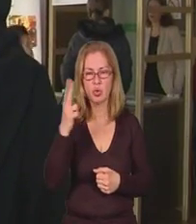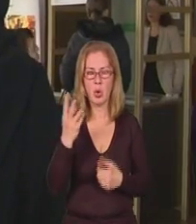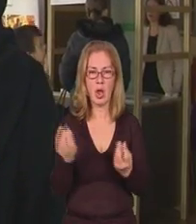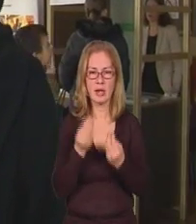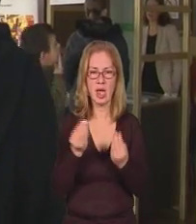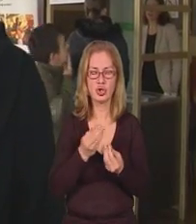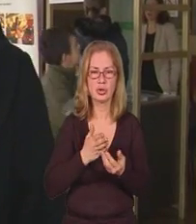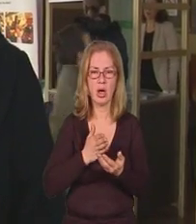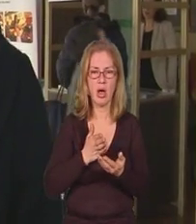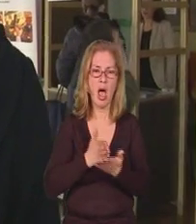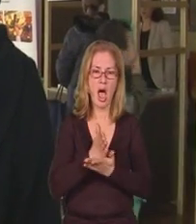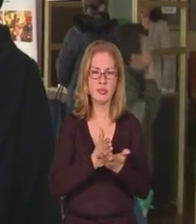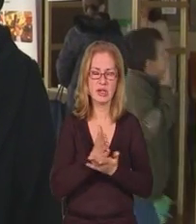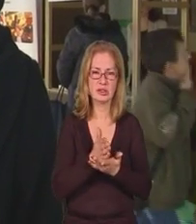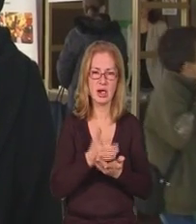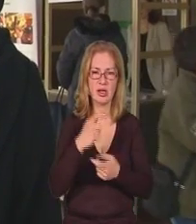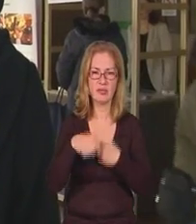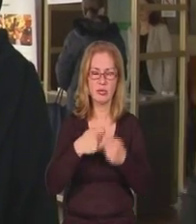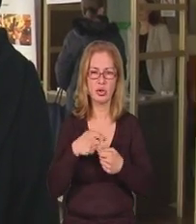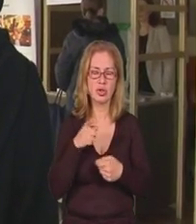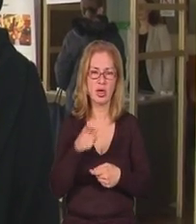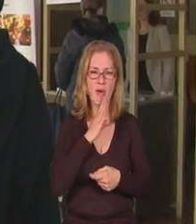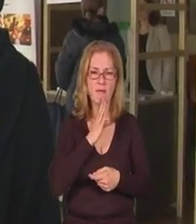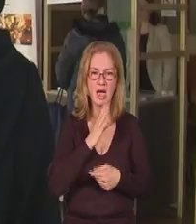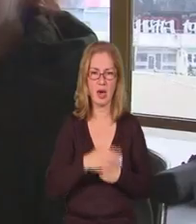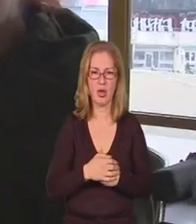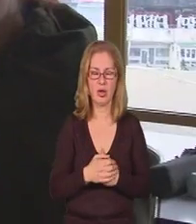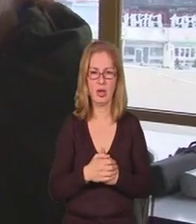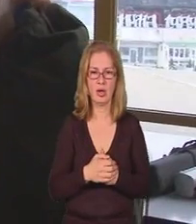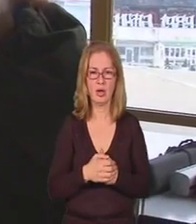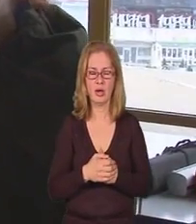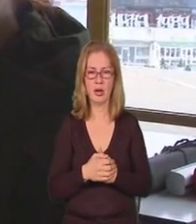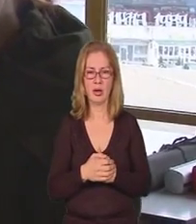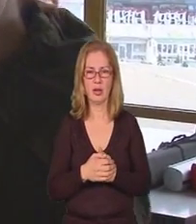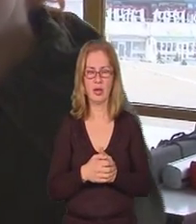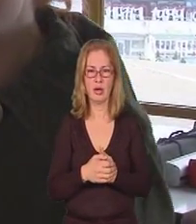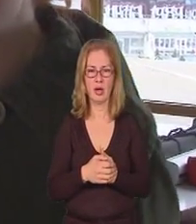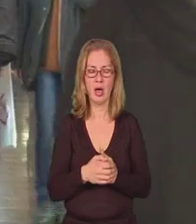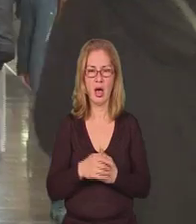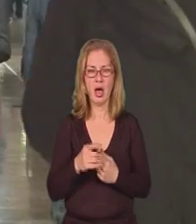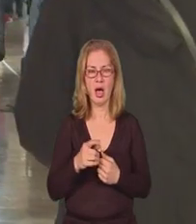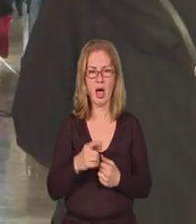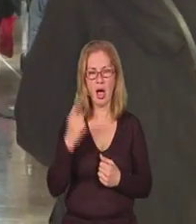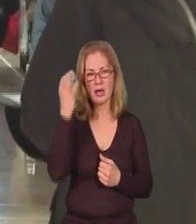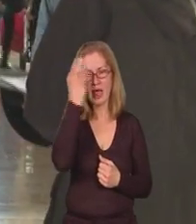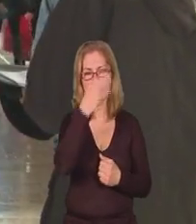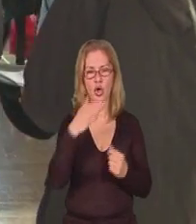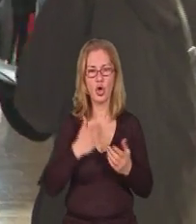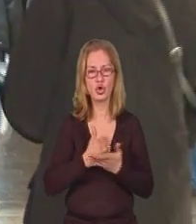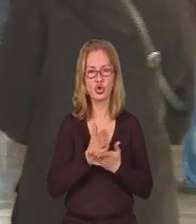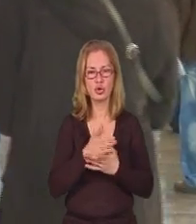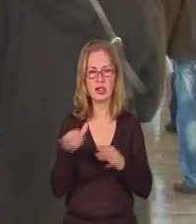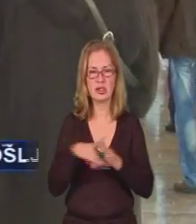radim drugo, da nađem neki administrativni posao, ja tražim, toga malo ovde. Posao. U Nacionalnoj službi